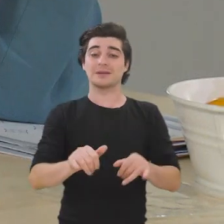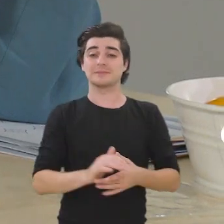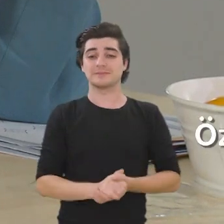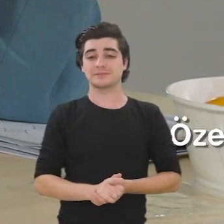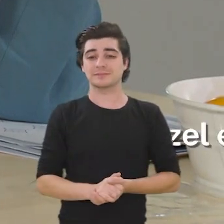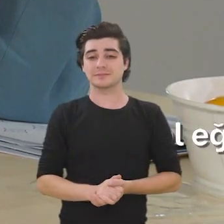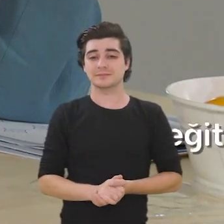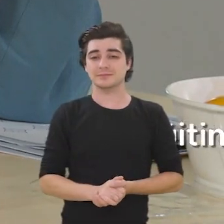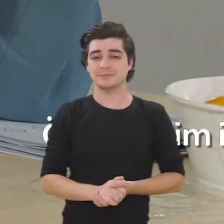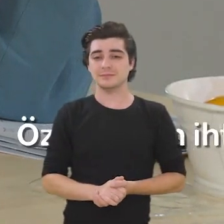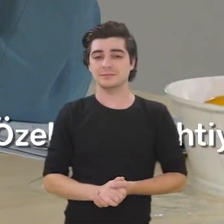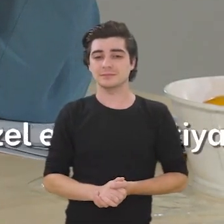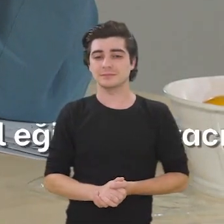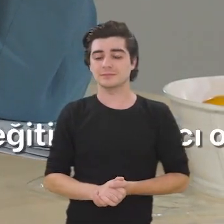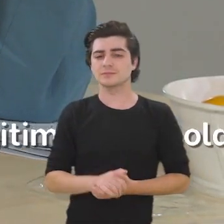yerlerinizde.